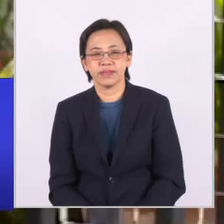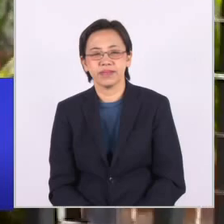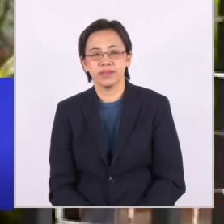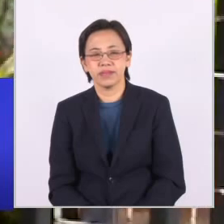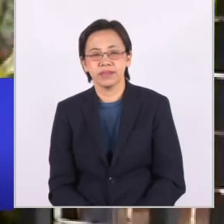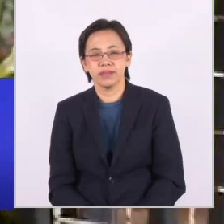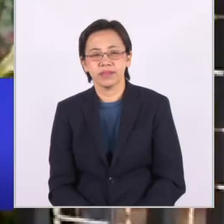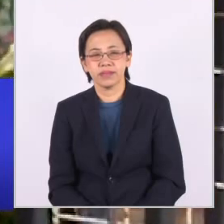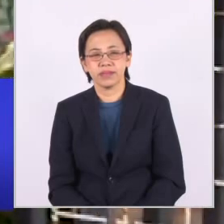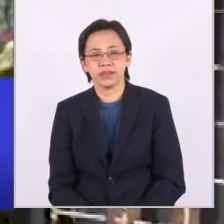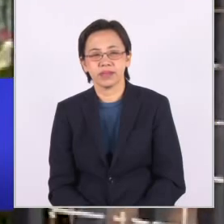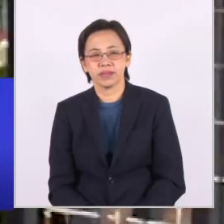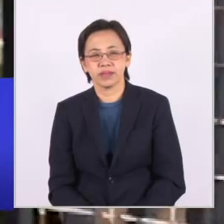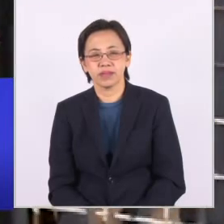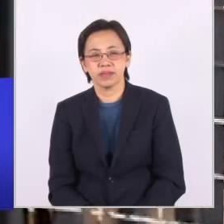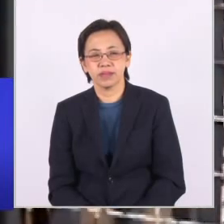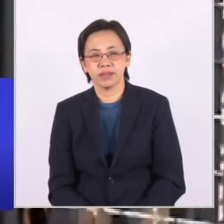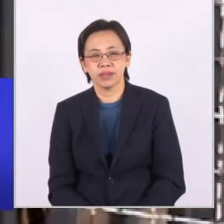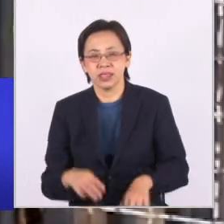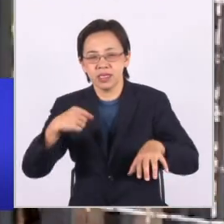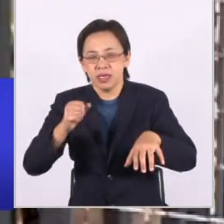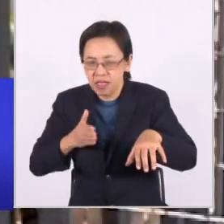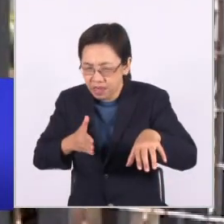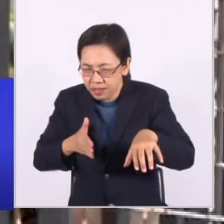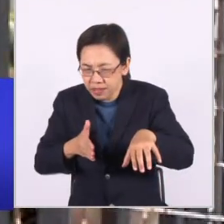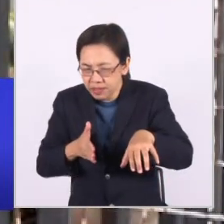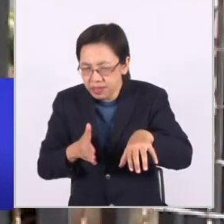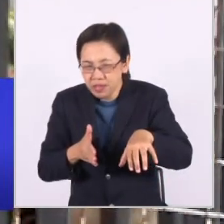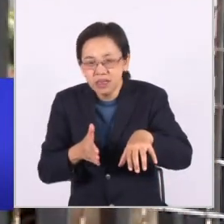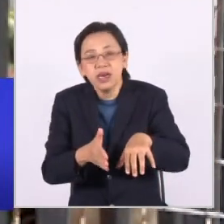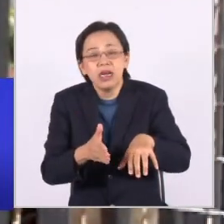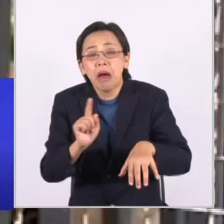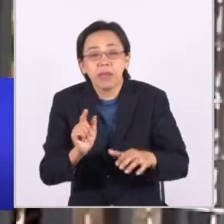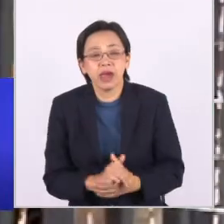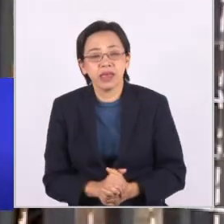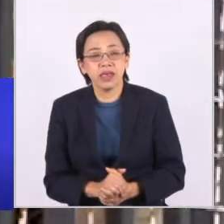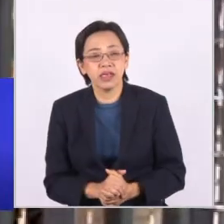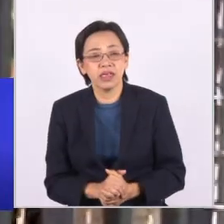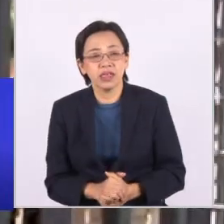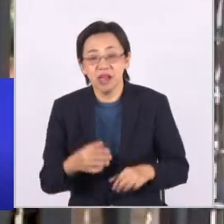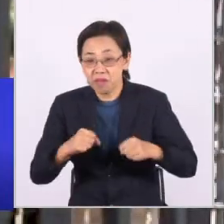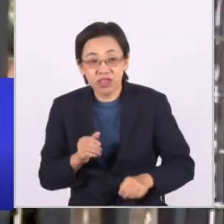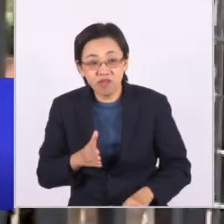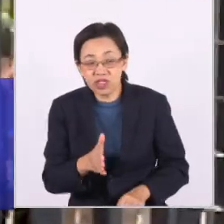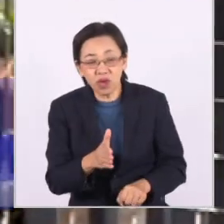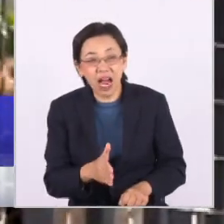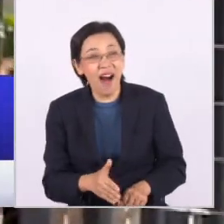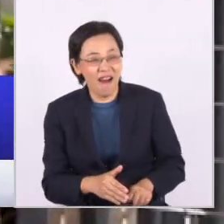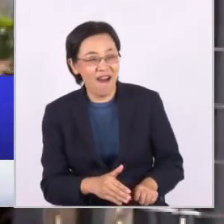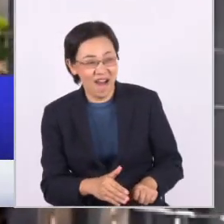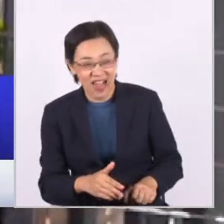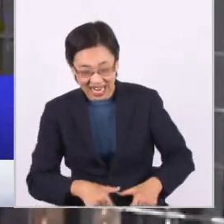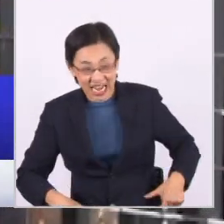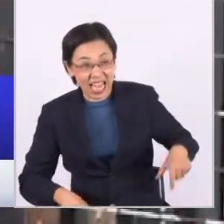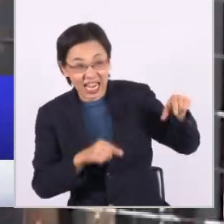มันขี่มาเข้าไปข้างใน แล้วมันทำยังไง มันมาถึงก็เฉียวไปเลยเฉียวไป